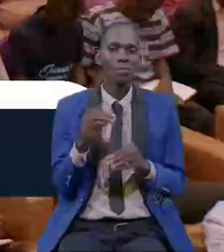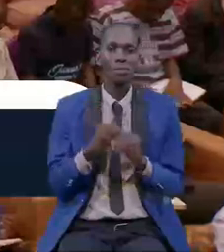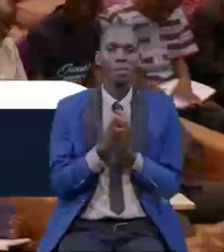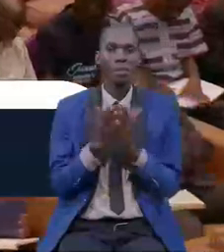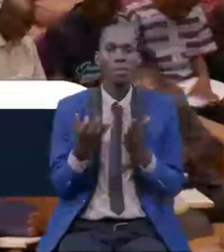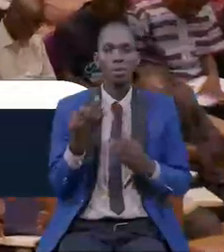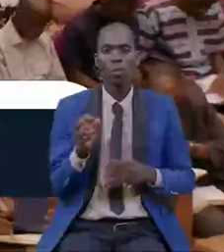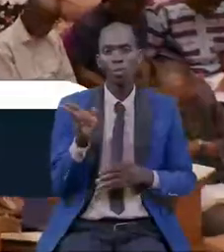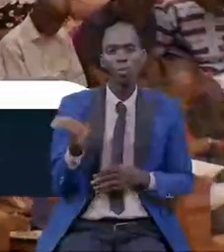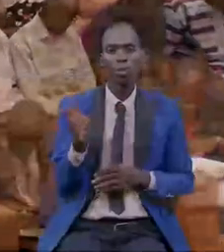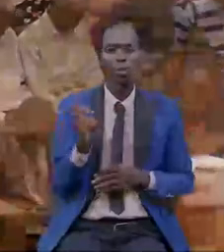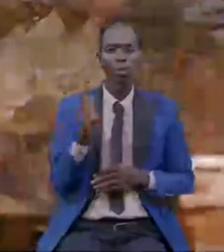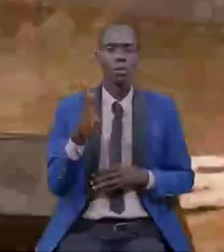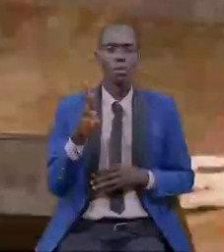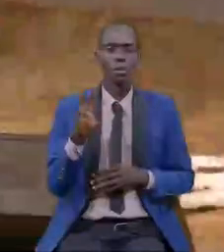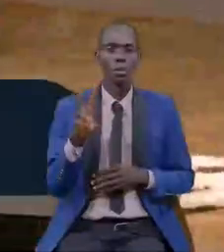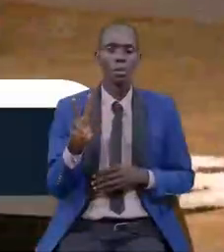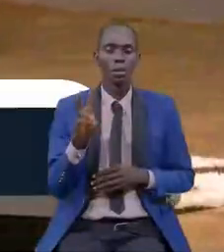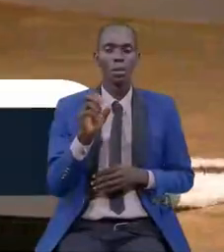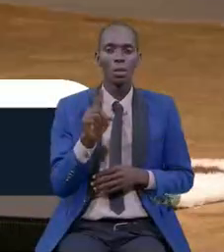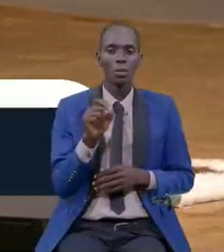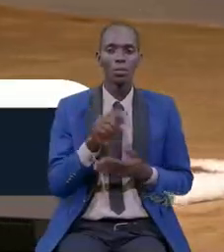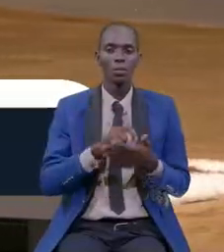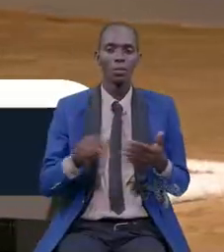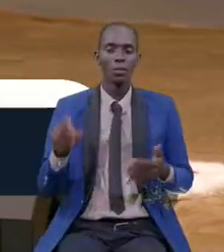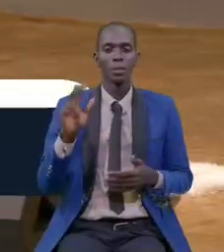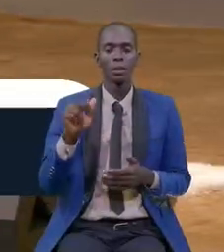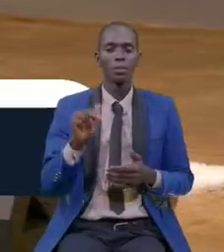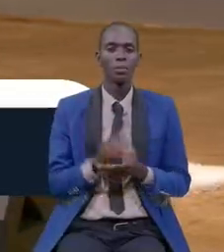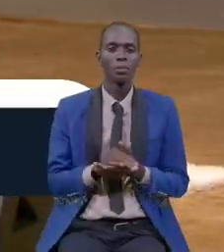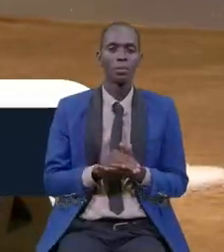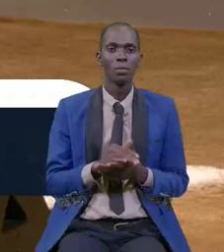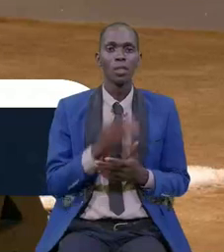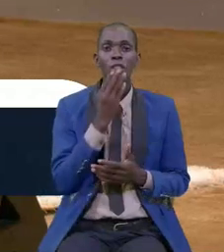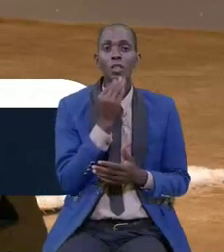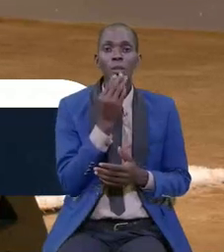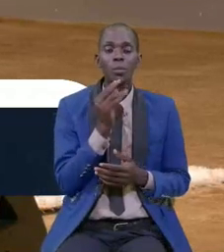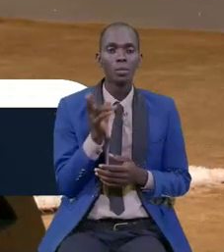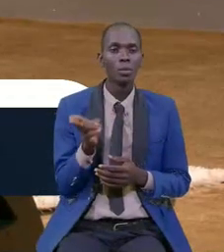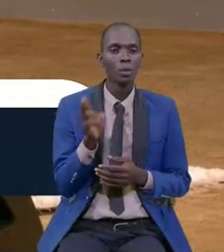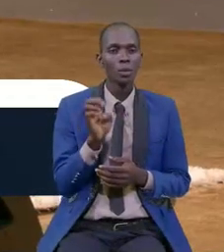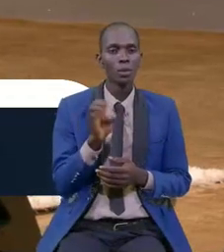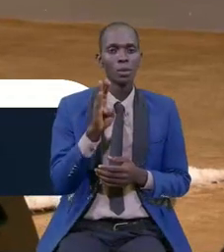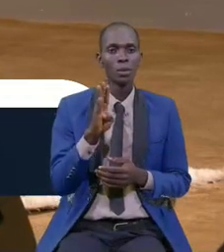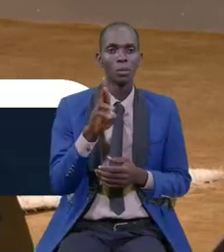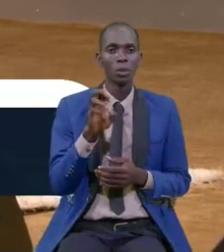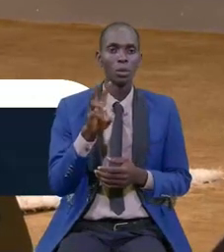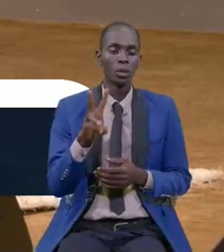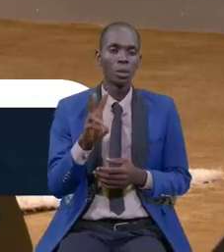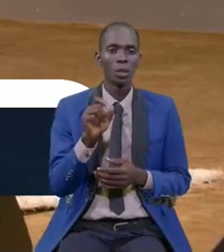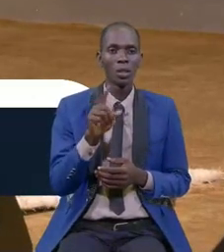Hébreux 11 Hébreux 11 verset 13 Hébreux 11 verset